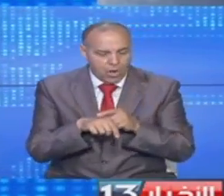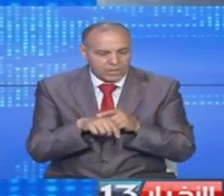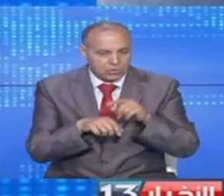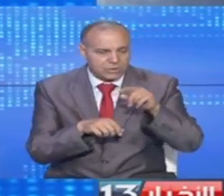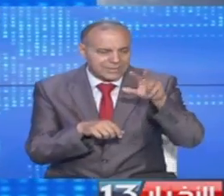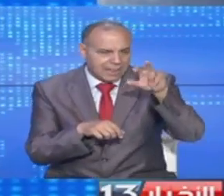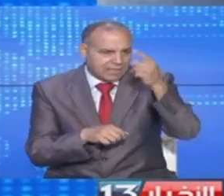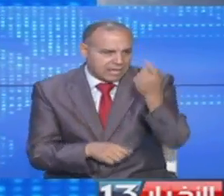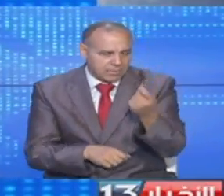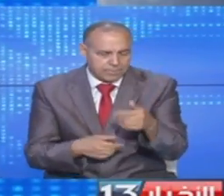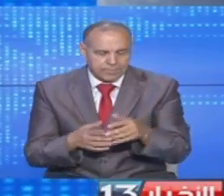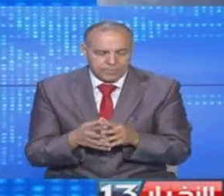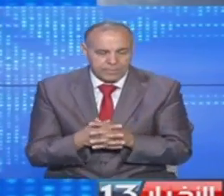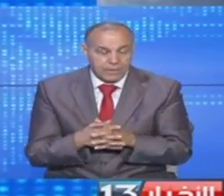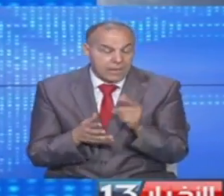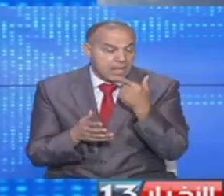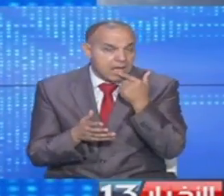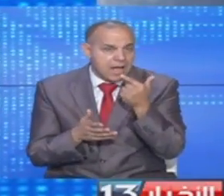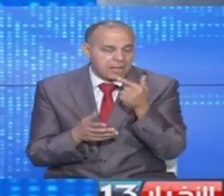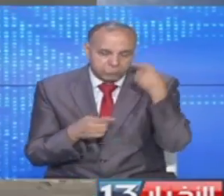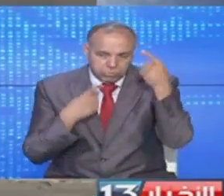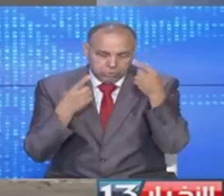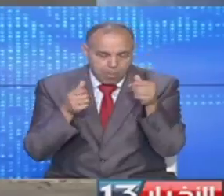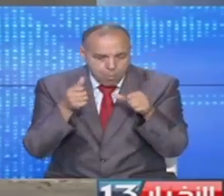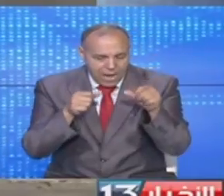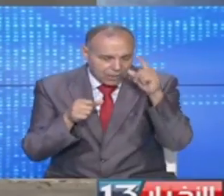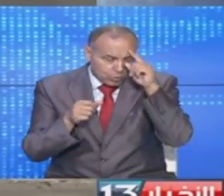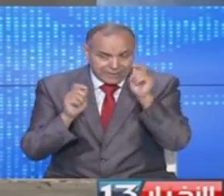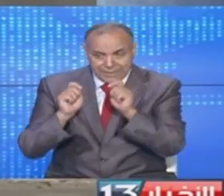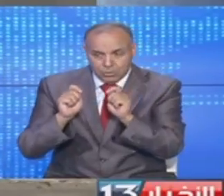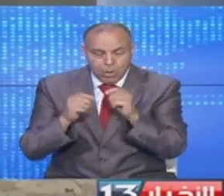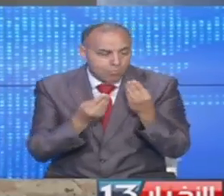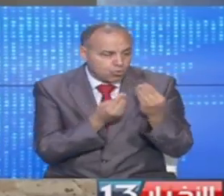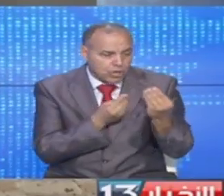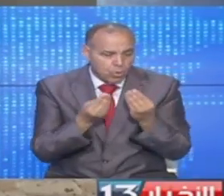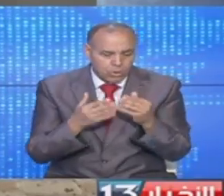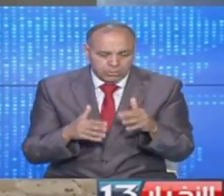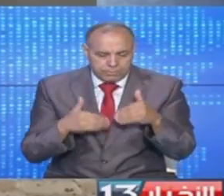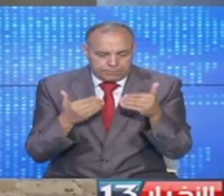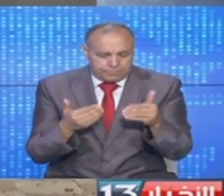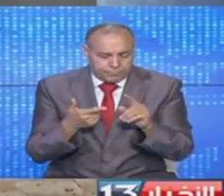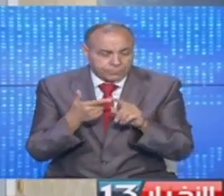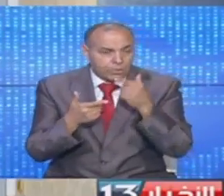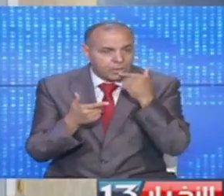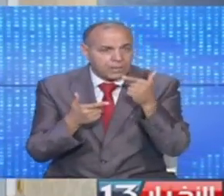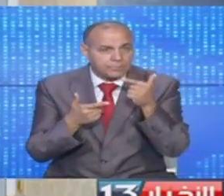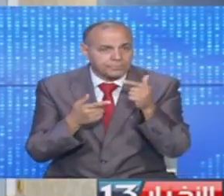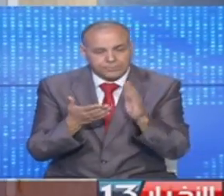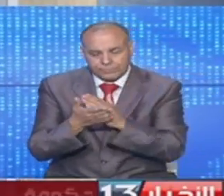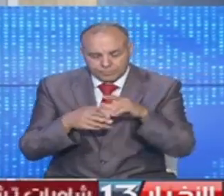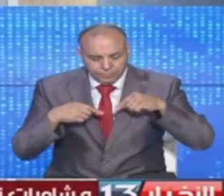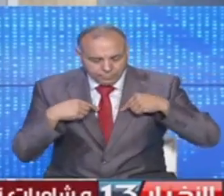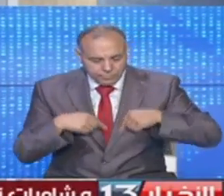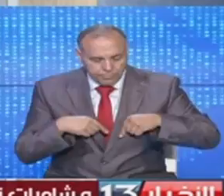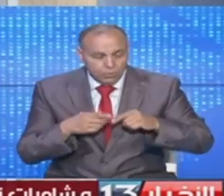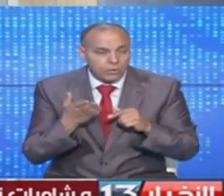أقصاه 30 يوما. ويعتقد محللون سياسيون أن المشاورات التي سيجريها المشيشي لتشكيل